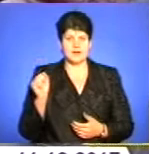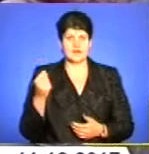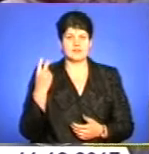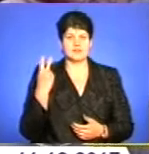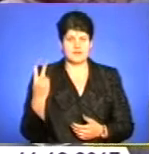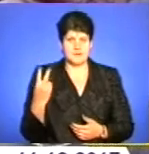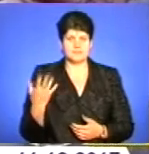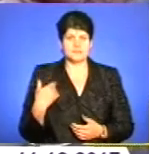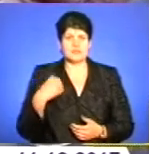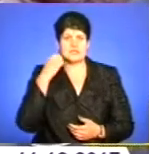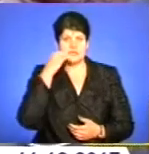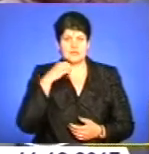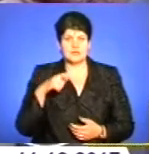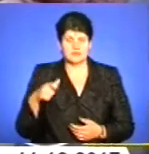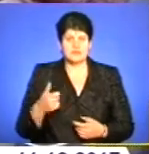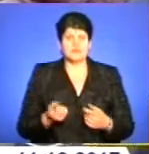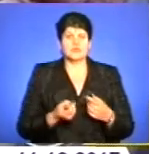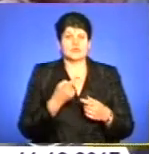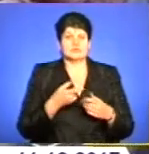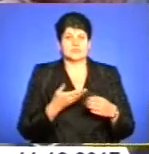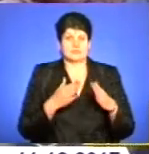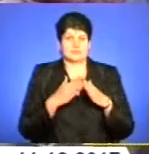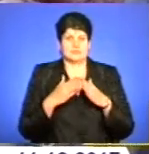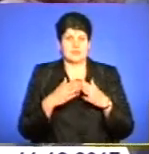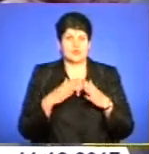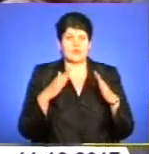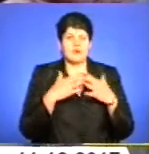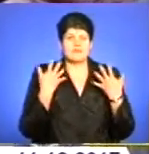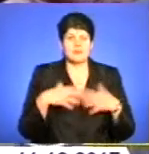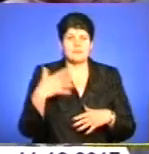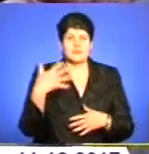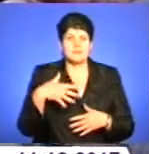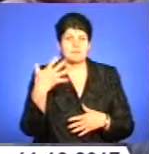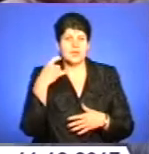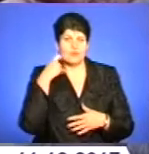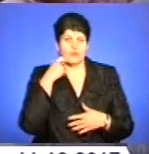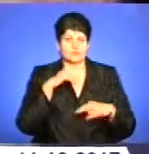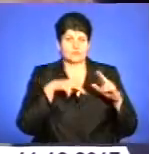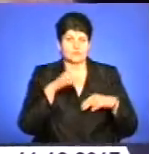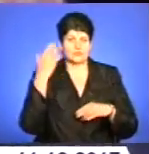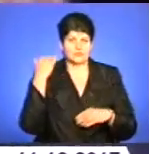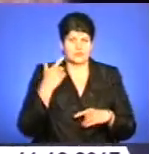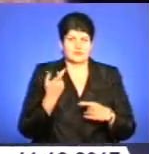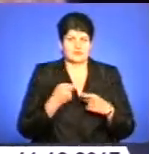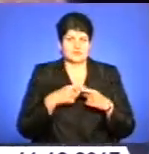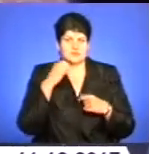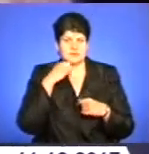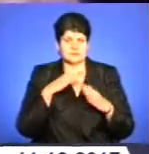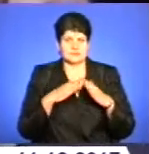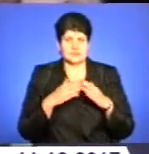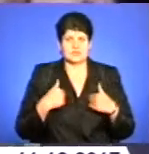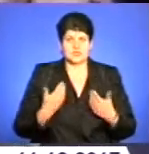Ми старі жителі, відколи ті дома, домам вже 55 років, то вже рухля. Я проживаю на